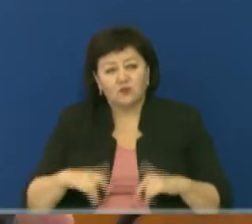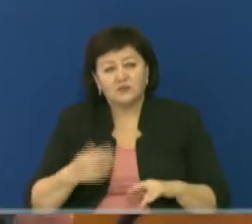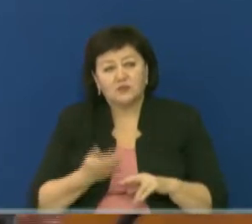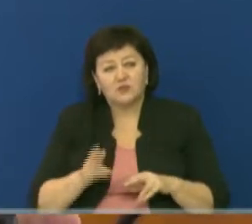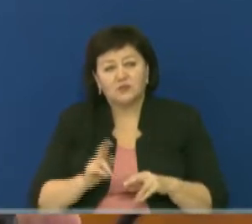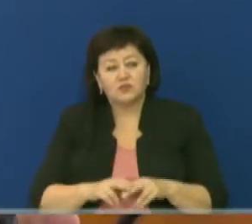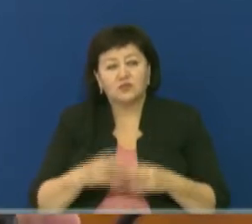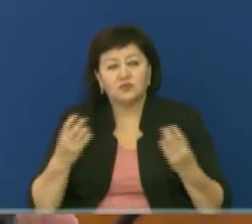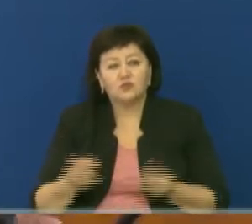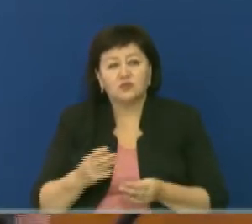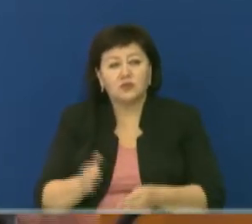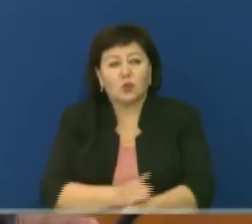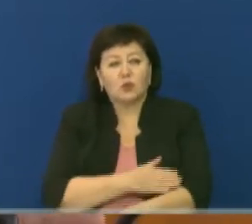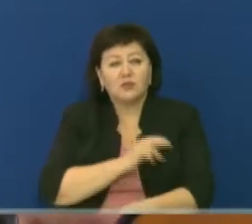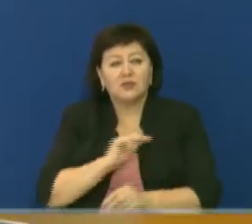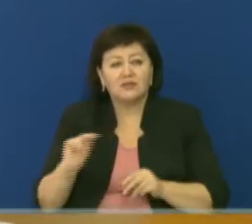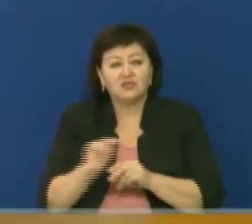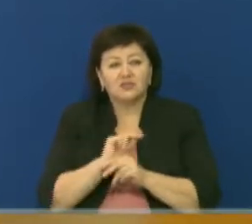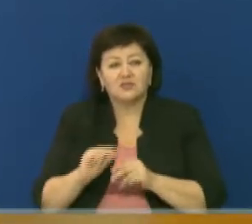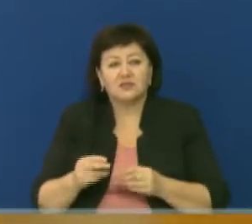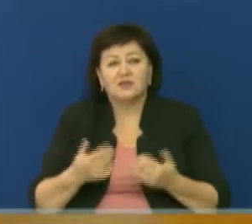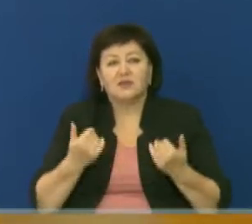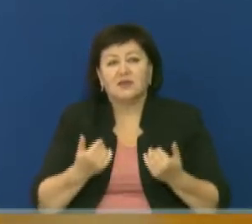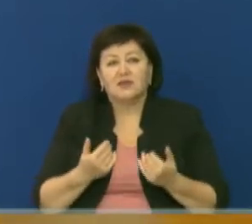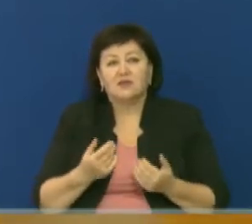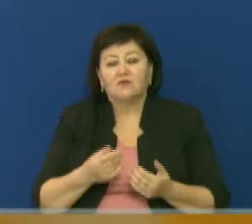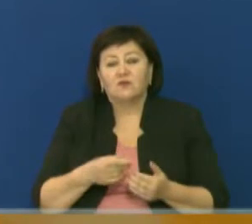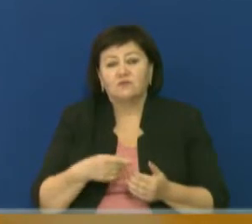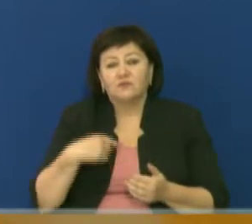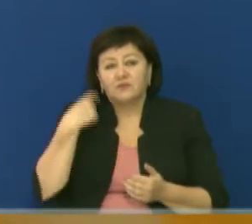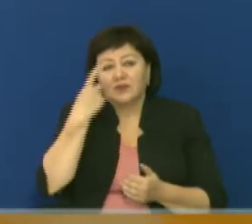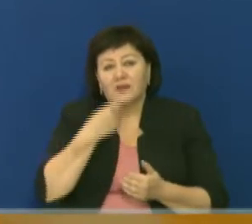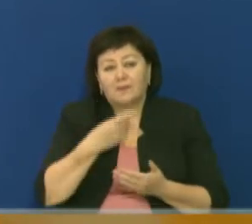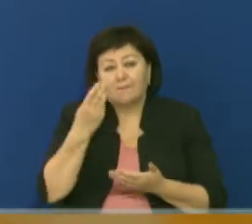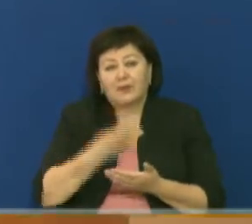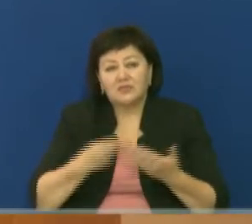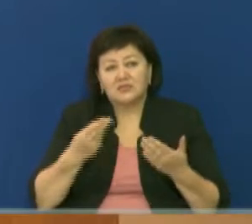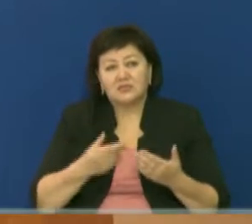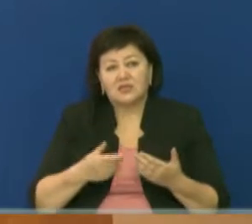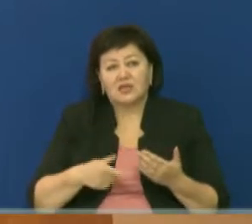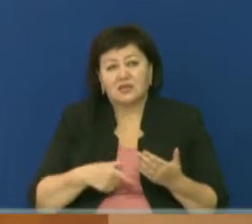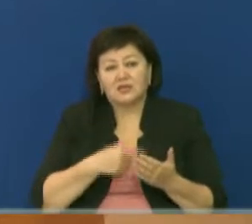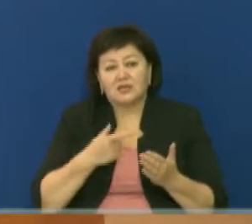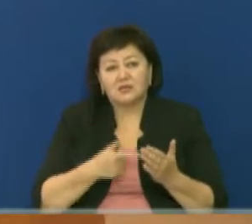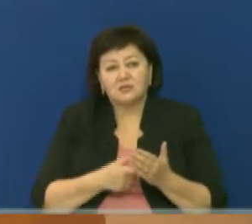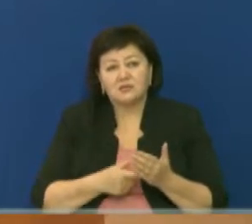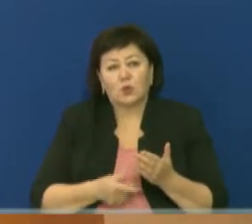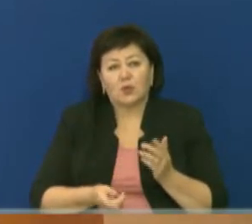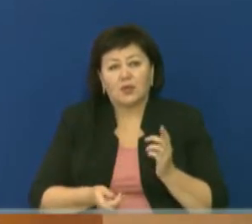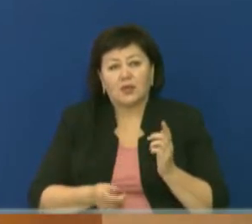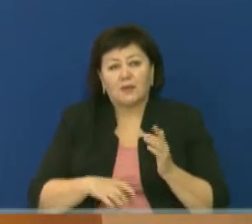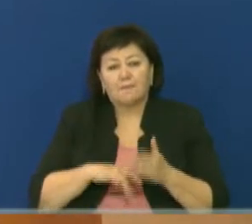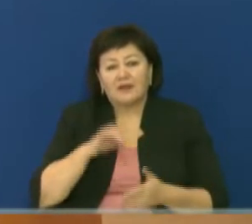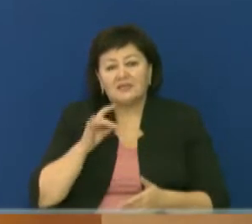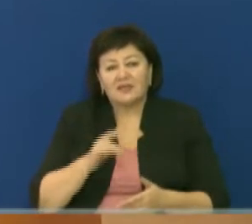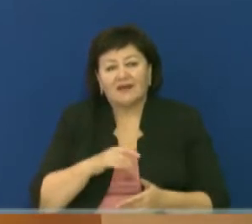области. Кандидатуру Бахчана Баяхметова единогласно поддержали депутаты городского маслихата. Активу города нового градоначальника представил